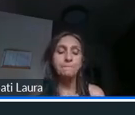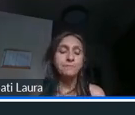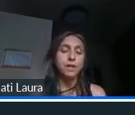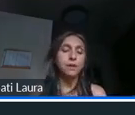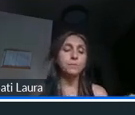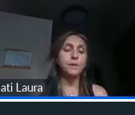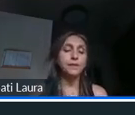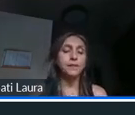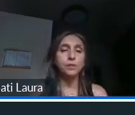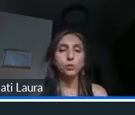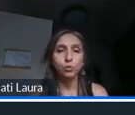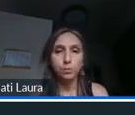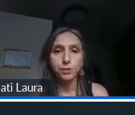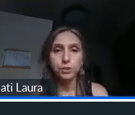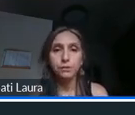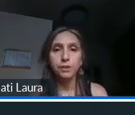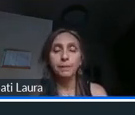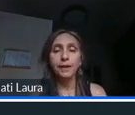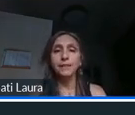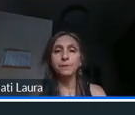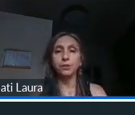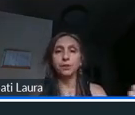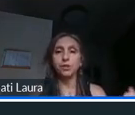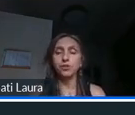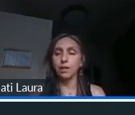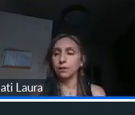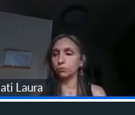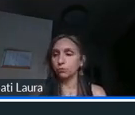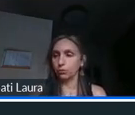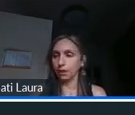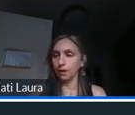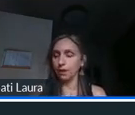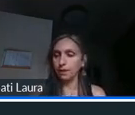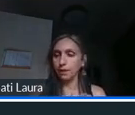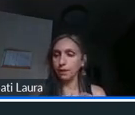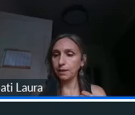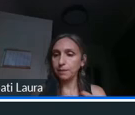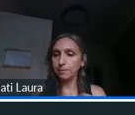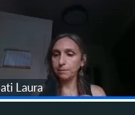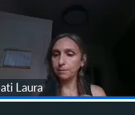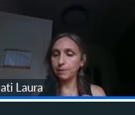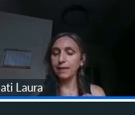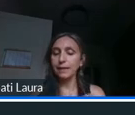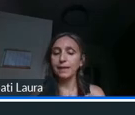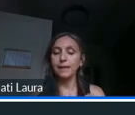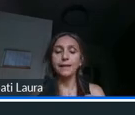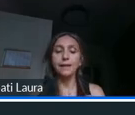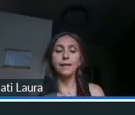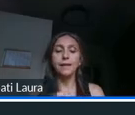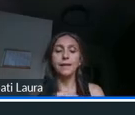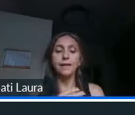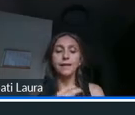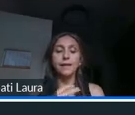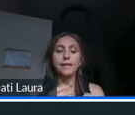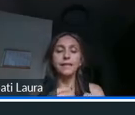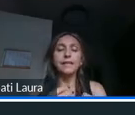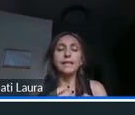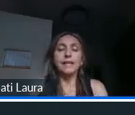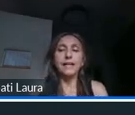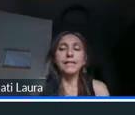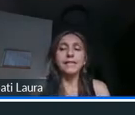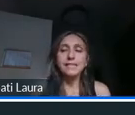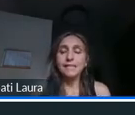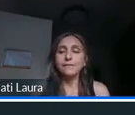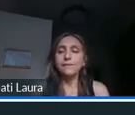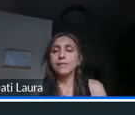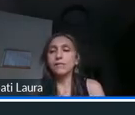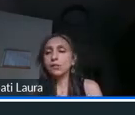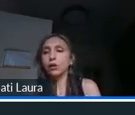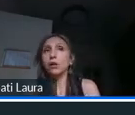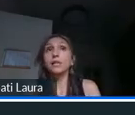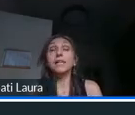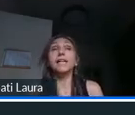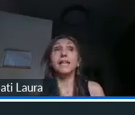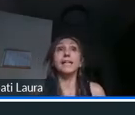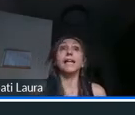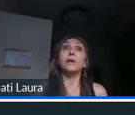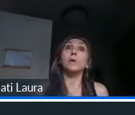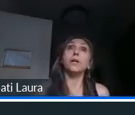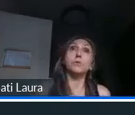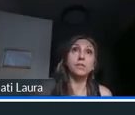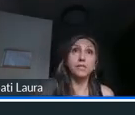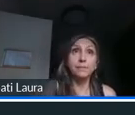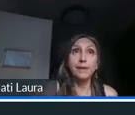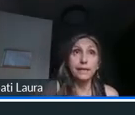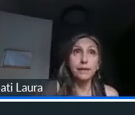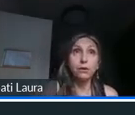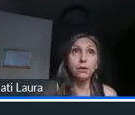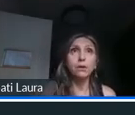protezione. Quindi l'obiettivo è duplice, da una parte proteggere l'autore, perché chi realizza invenzioni, che